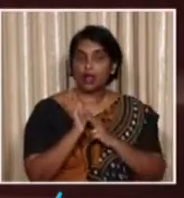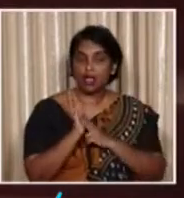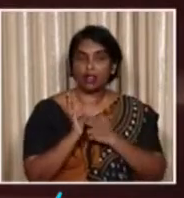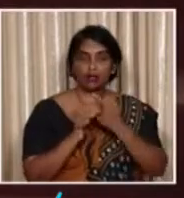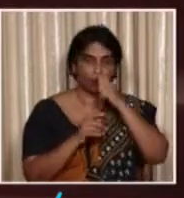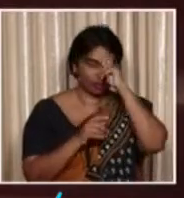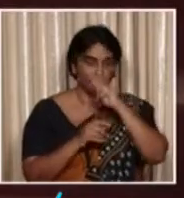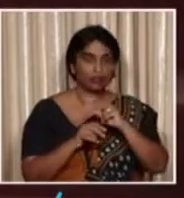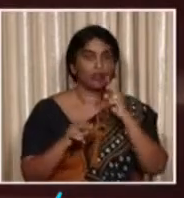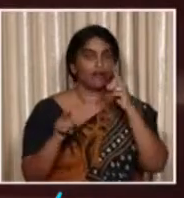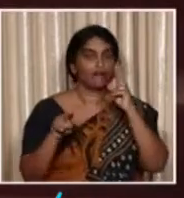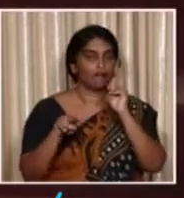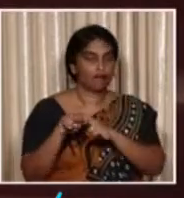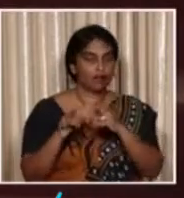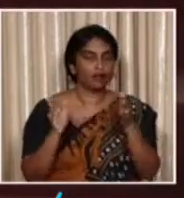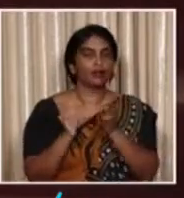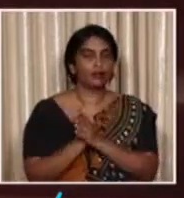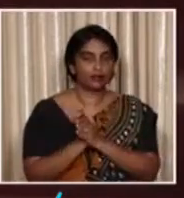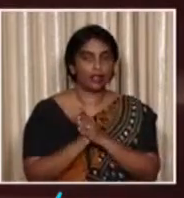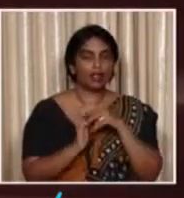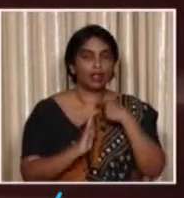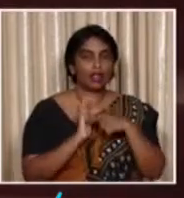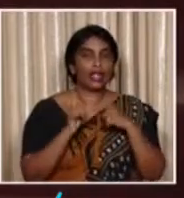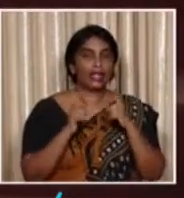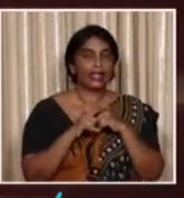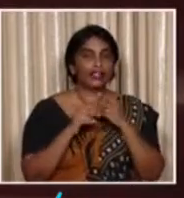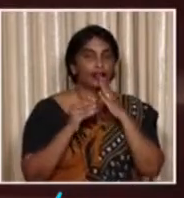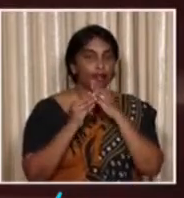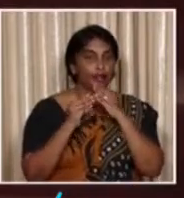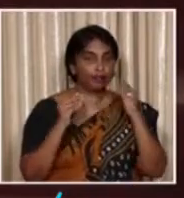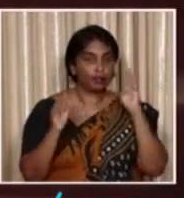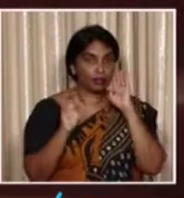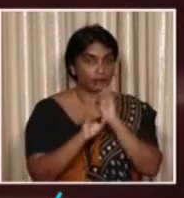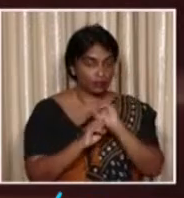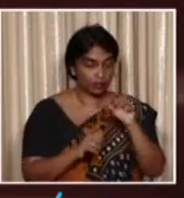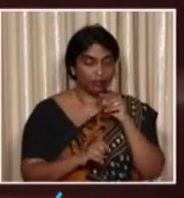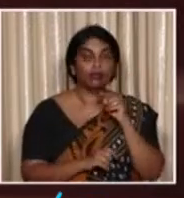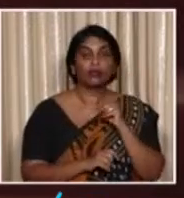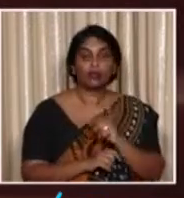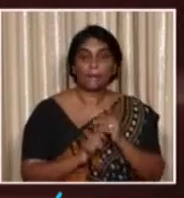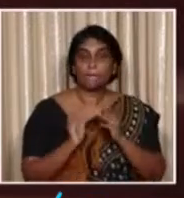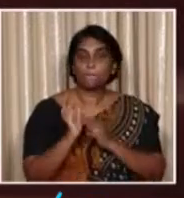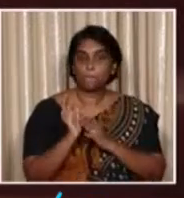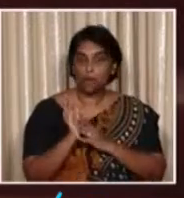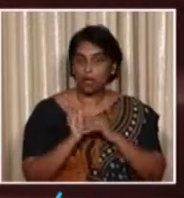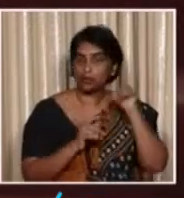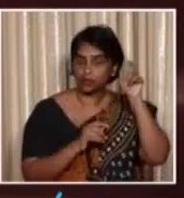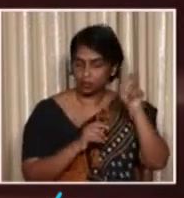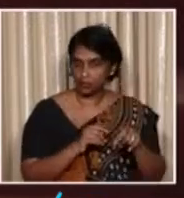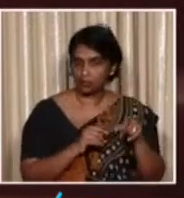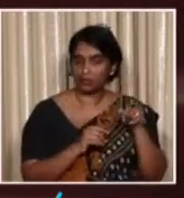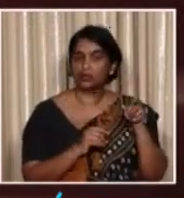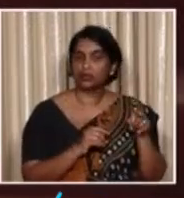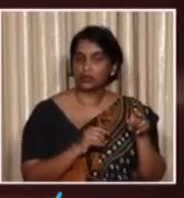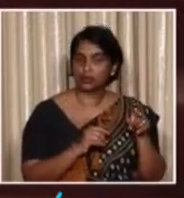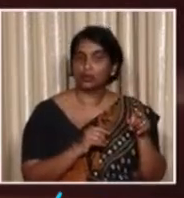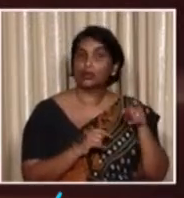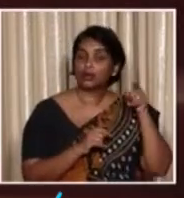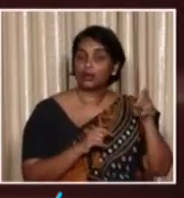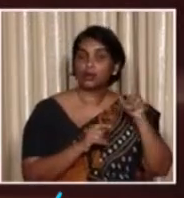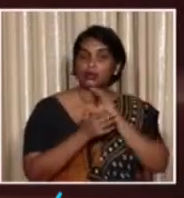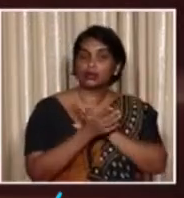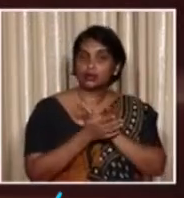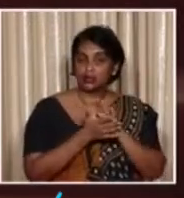ගොඩහේවා මහතාගේ සගයෙකු බවත් ලංකා ඊ නිවුස් වෙබ් අඩවියේ පළවීමත් සමග මංජුල නිස්සංක යන තැනැත්තා ඔහු